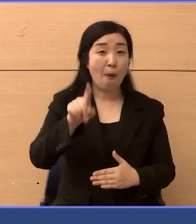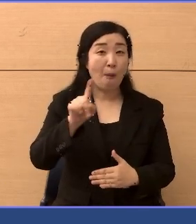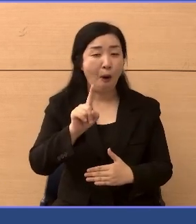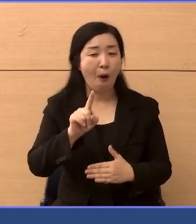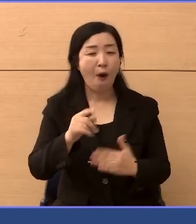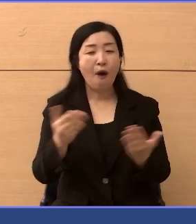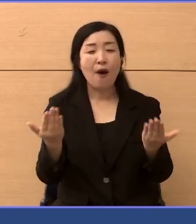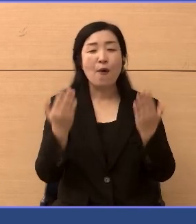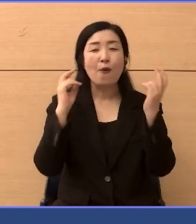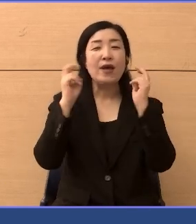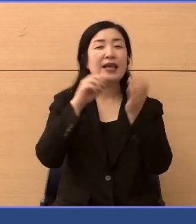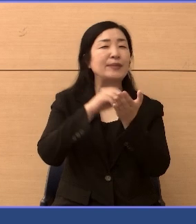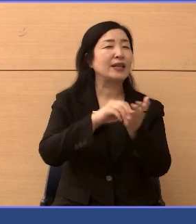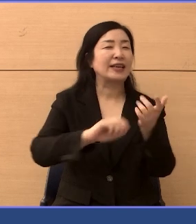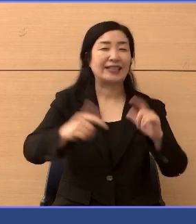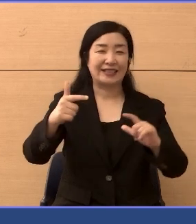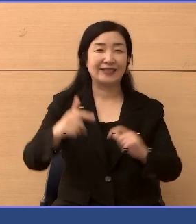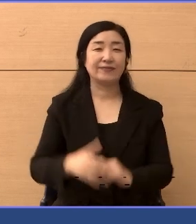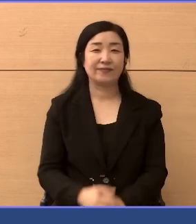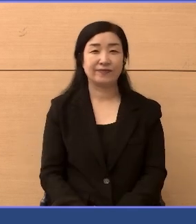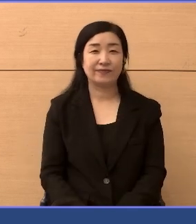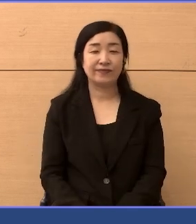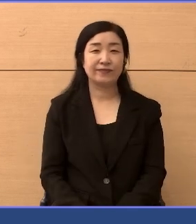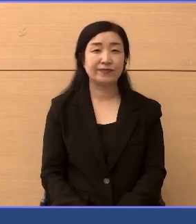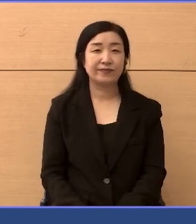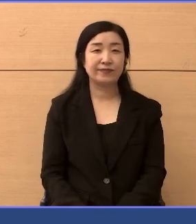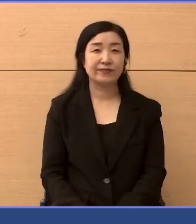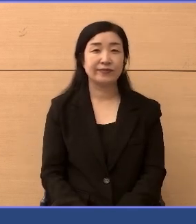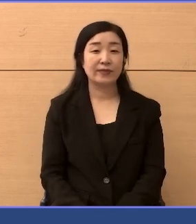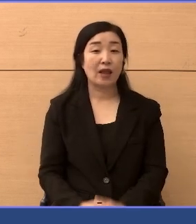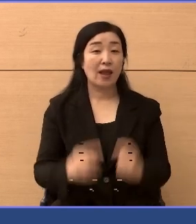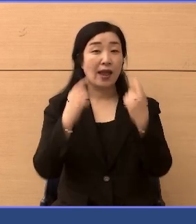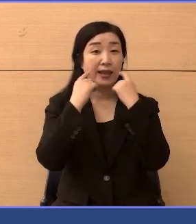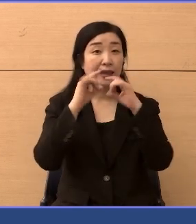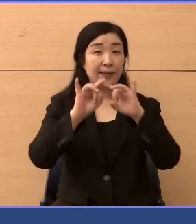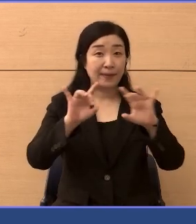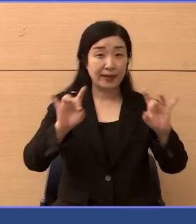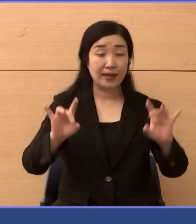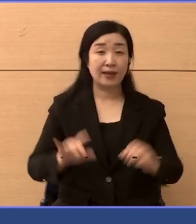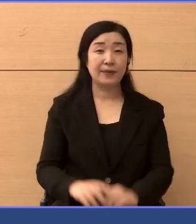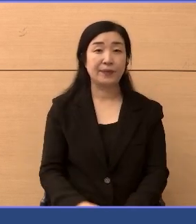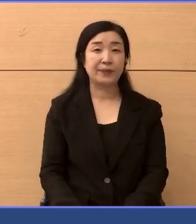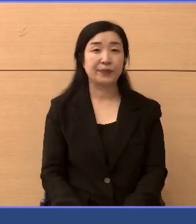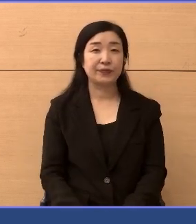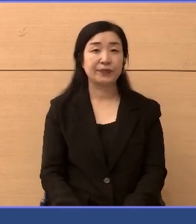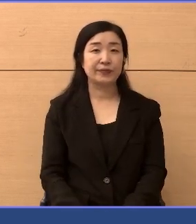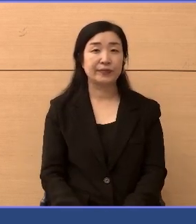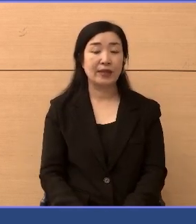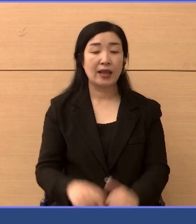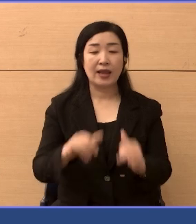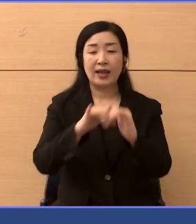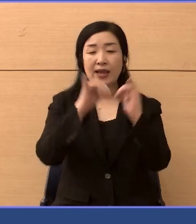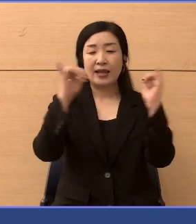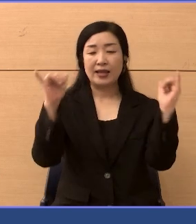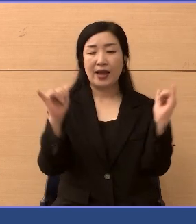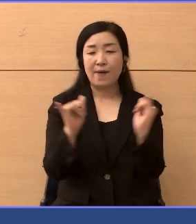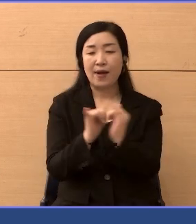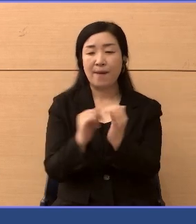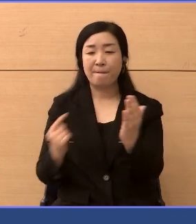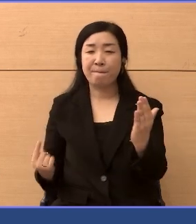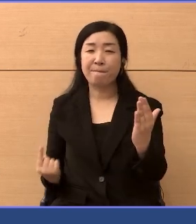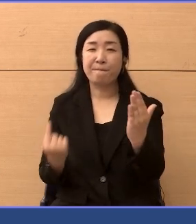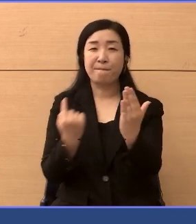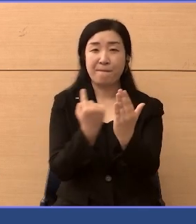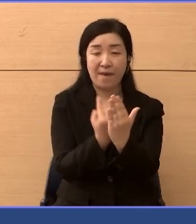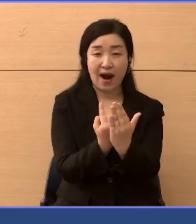satisfied with 다릅니다. getting an individual with ASD into a 개인이 job, even though the job 사회에서 may 그냥 have been at a 일자리만